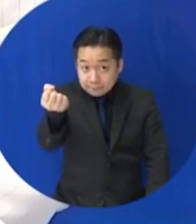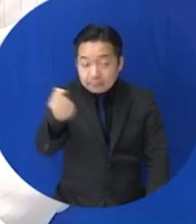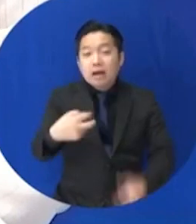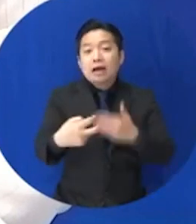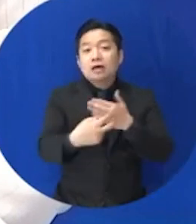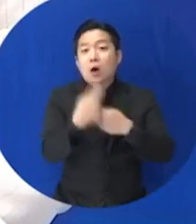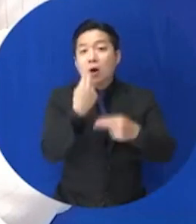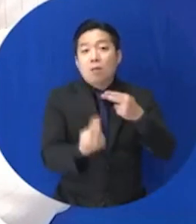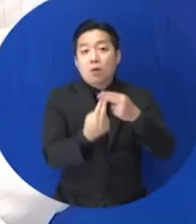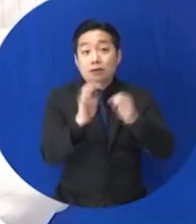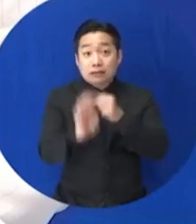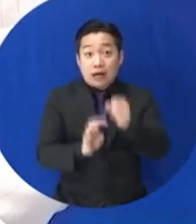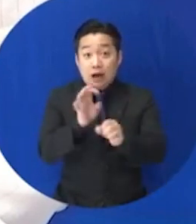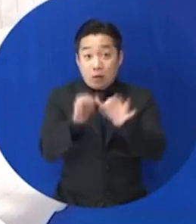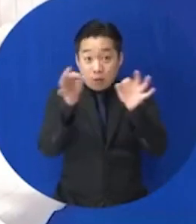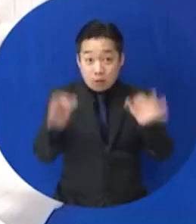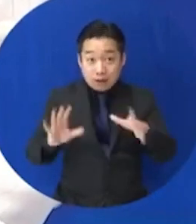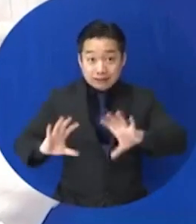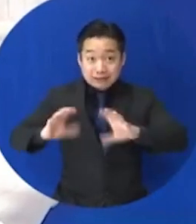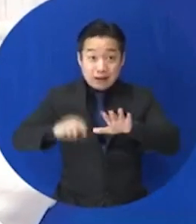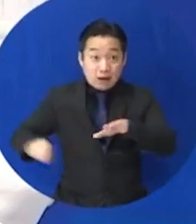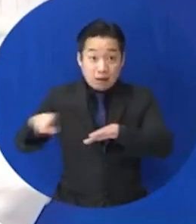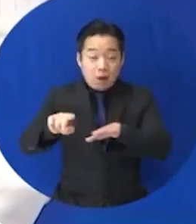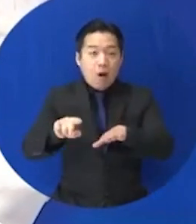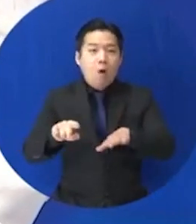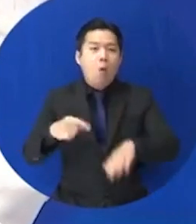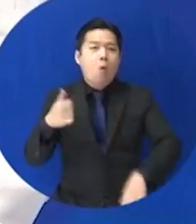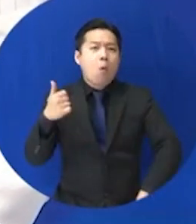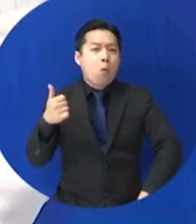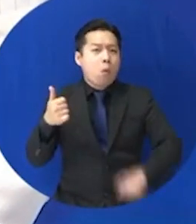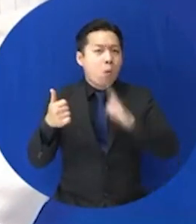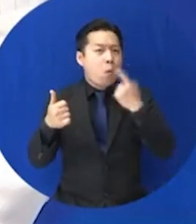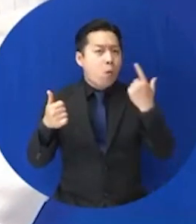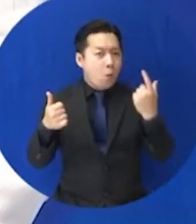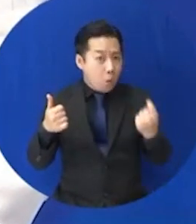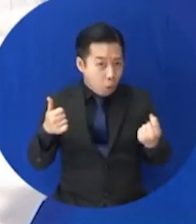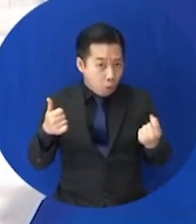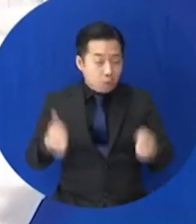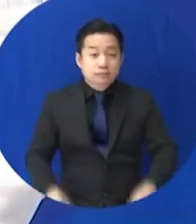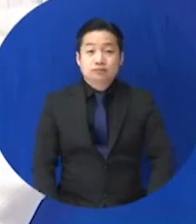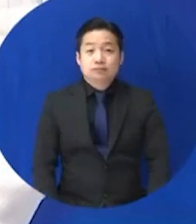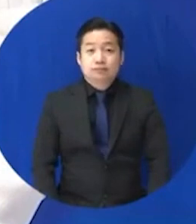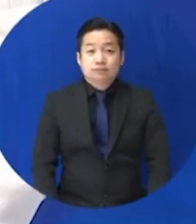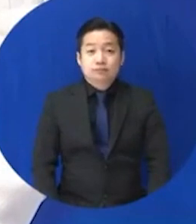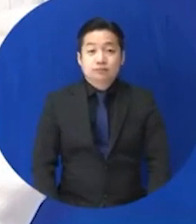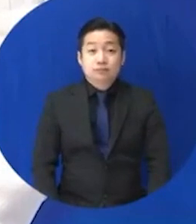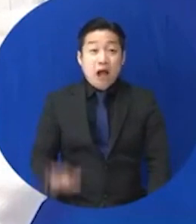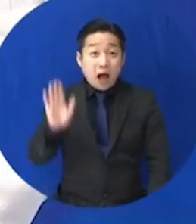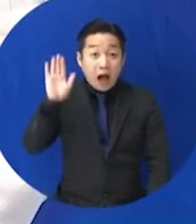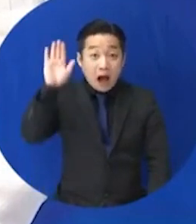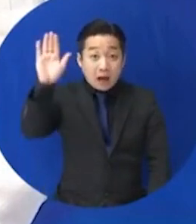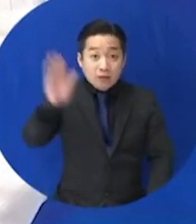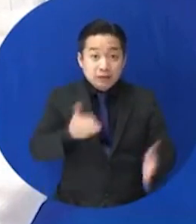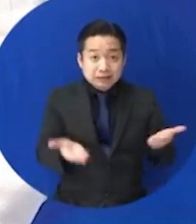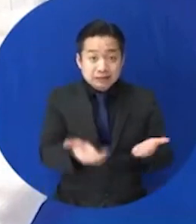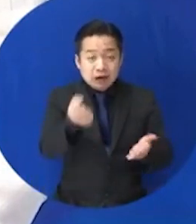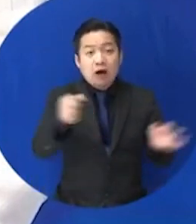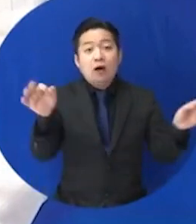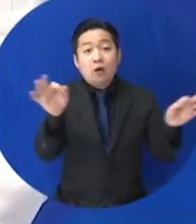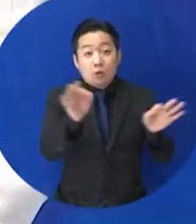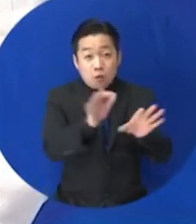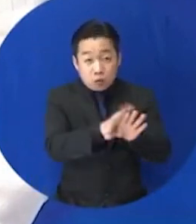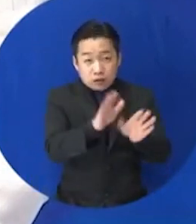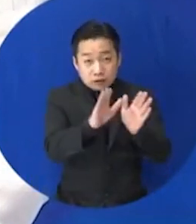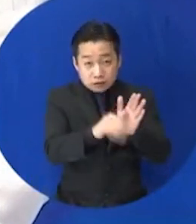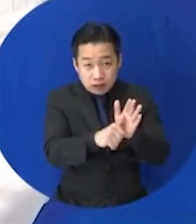의료보험이 40년 만에 전 세계 최고의 제도가 됐던 것처럼 이것도 언젠가는 네, 직업이 정말 사라지는 시대에는 좋은 대안이